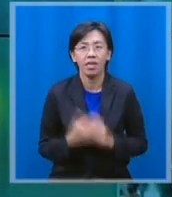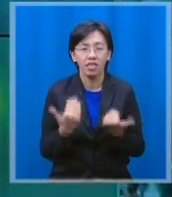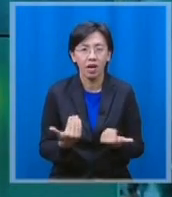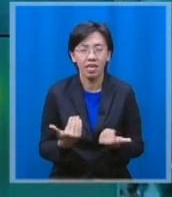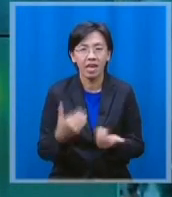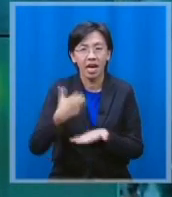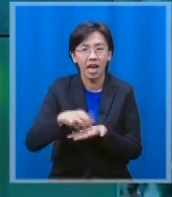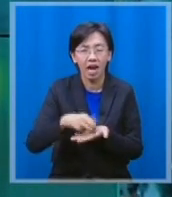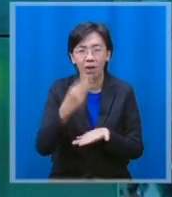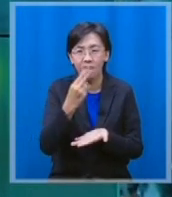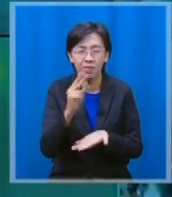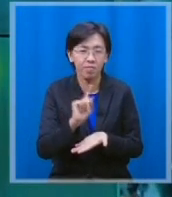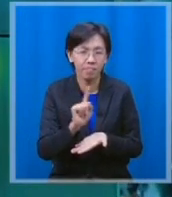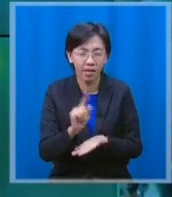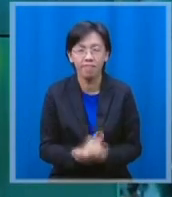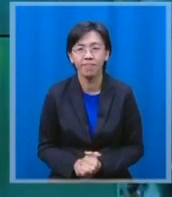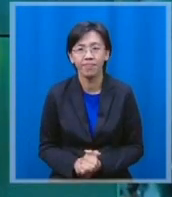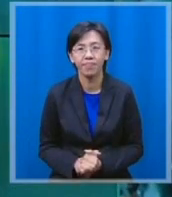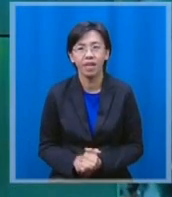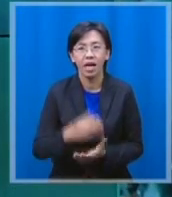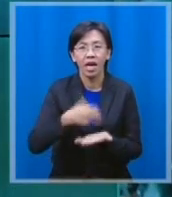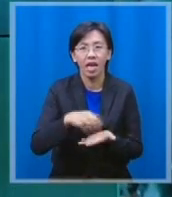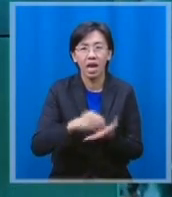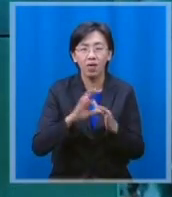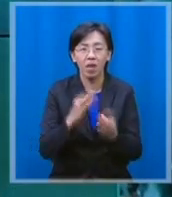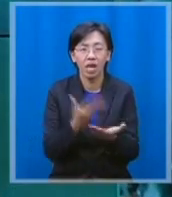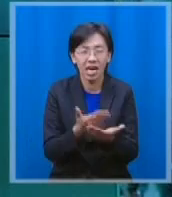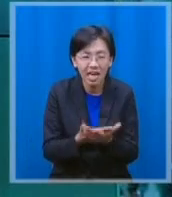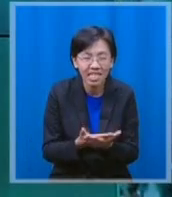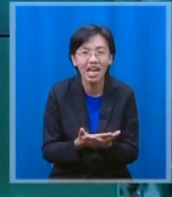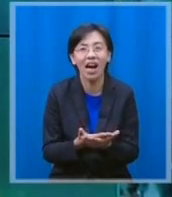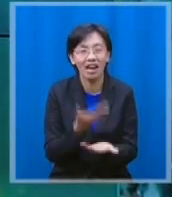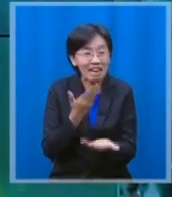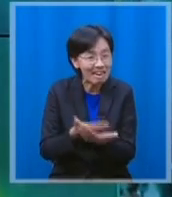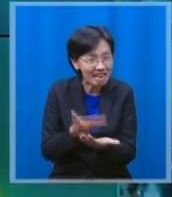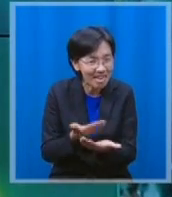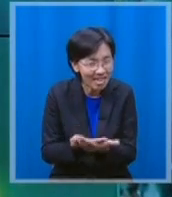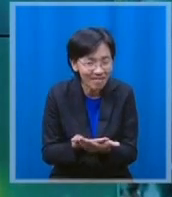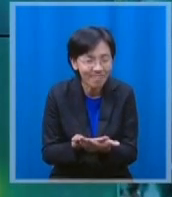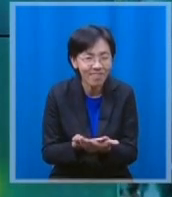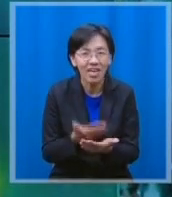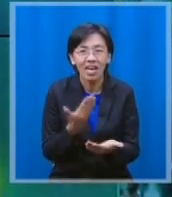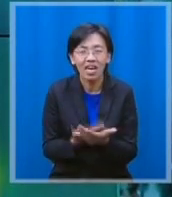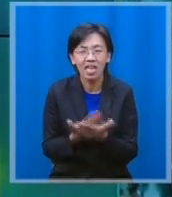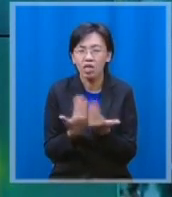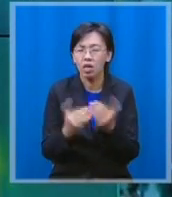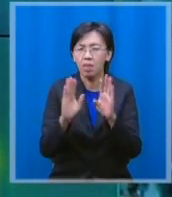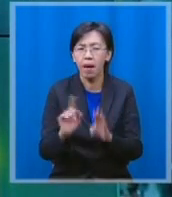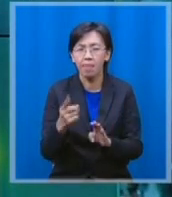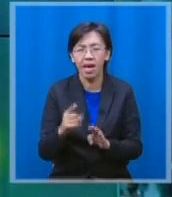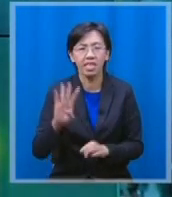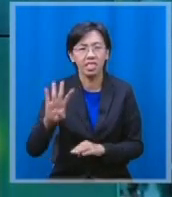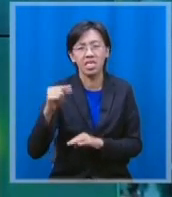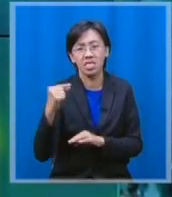ยังคงพาคุณผู้ชมมาติดตามเรื่องราวที่เกี่ยวข้องกับเงินทองทองคือทุกวันนี้เนี่ยเป็นโลกสมัยใหม่ยุค 4G แบ